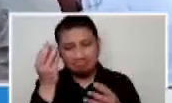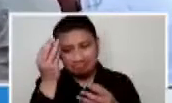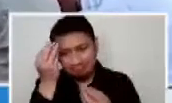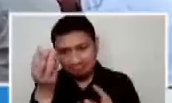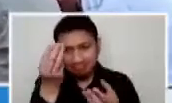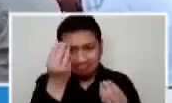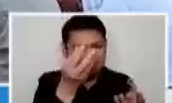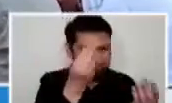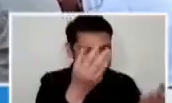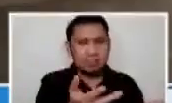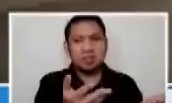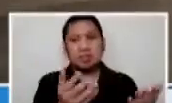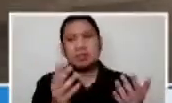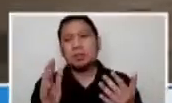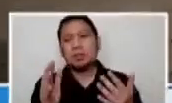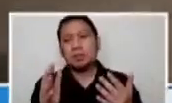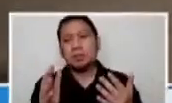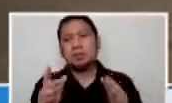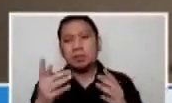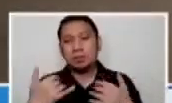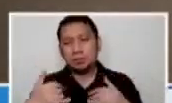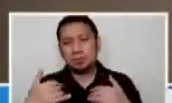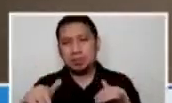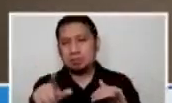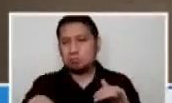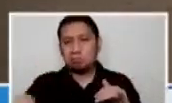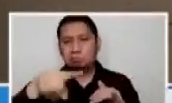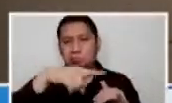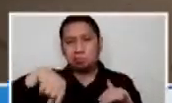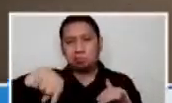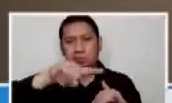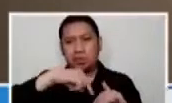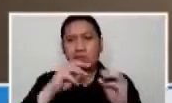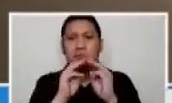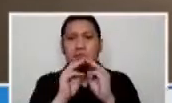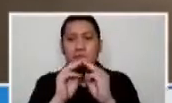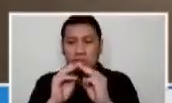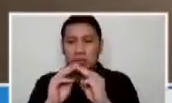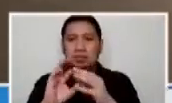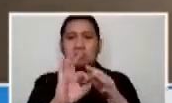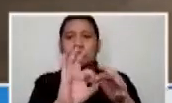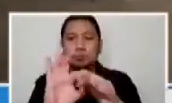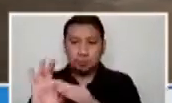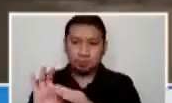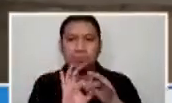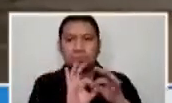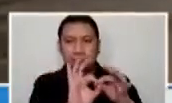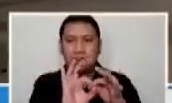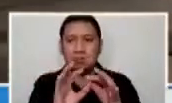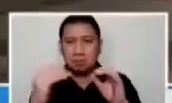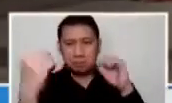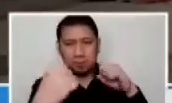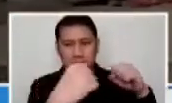provinces and cities were COVID-free. Yung mga reported fatalities only ay